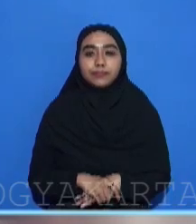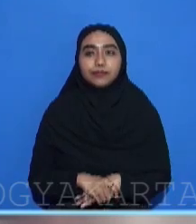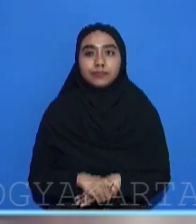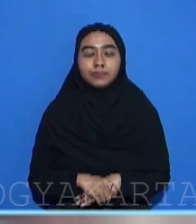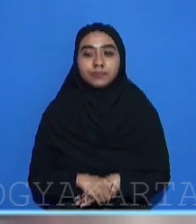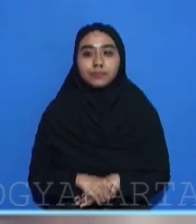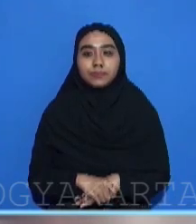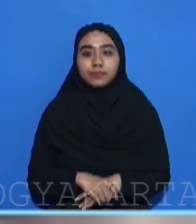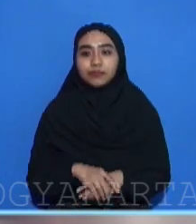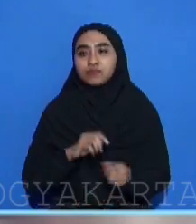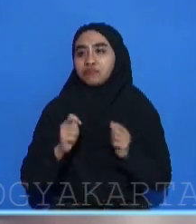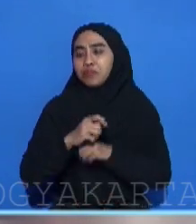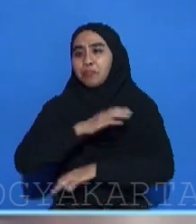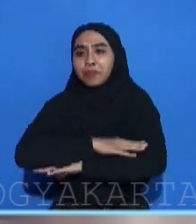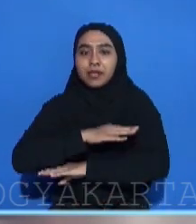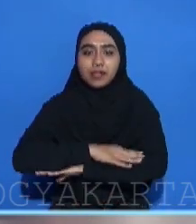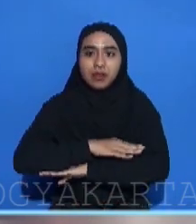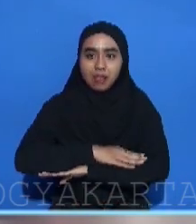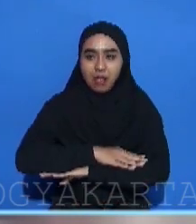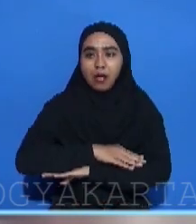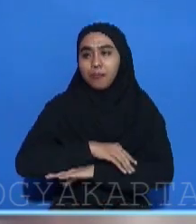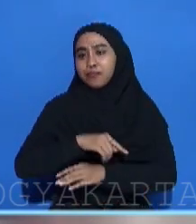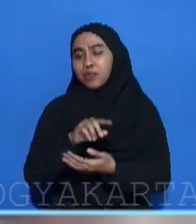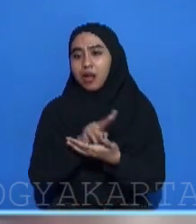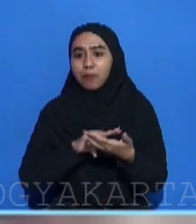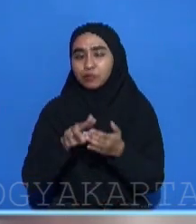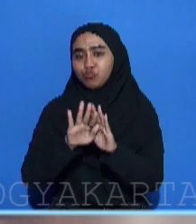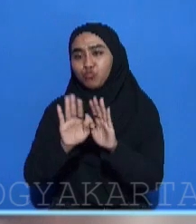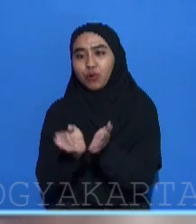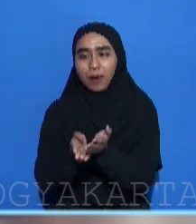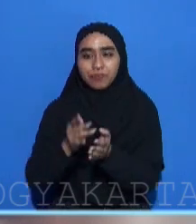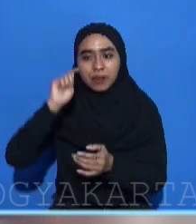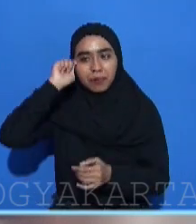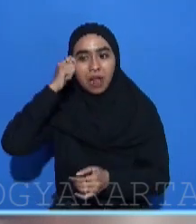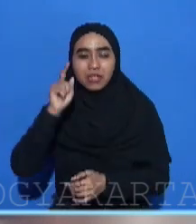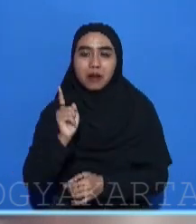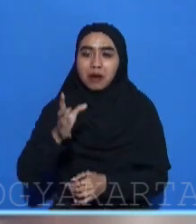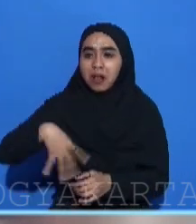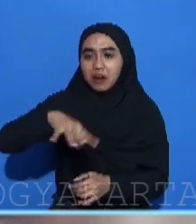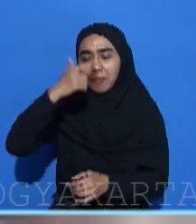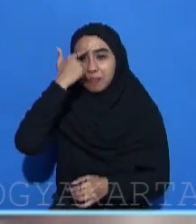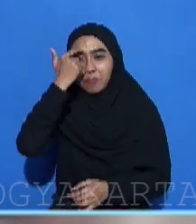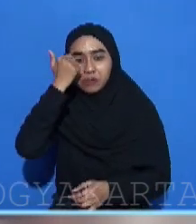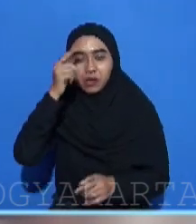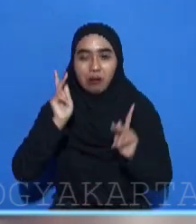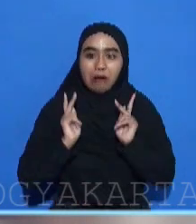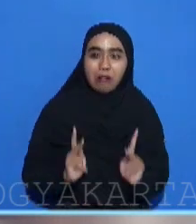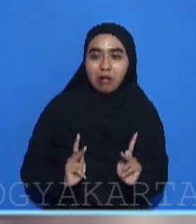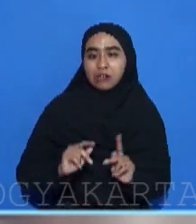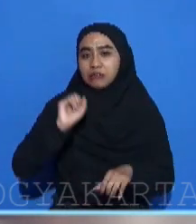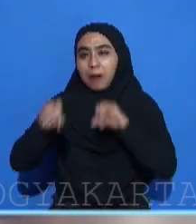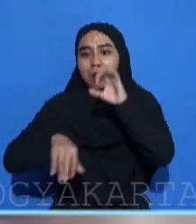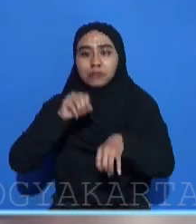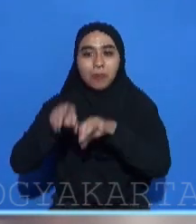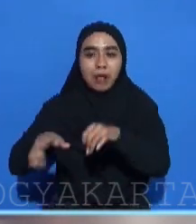kita ke informasi lain saudara akademisi Universitas Gadjah Mada Ingatkan pemerintah daerah untuk mempelajari karakter sampah di Daerah Istimewa